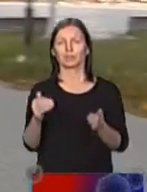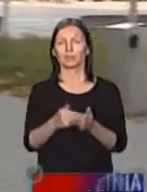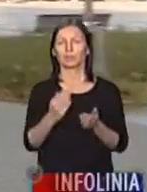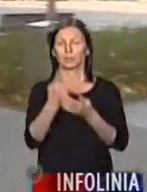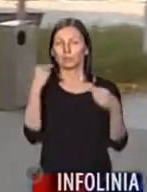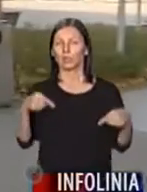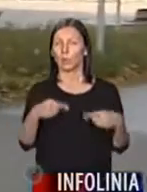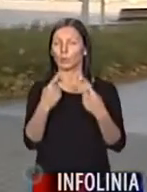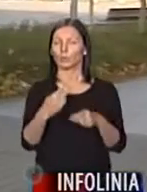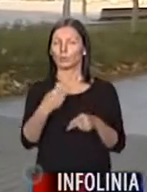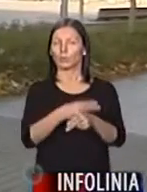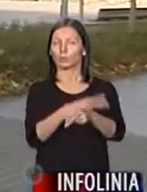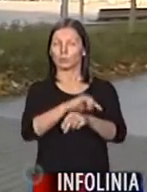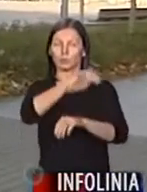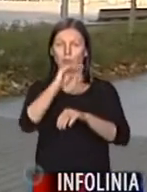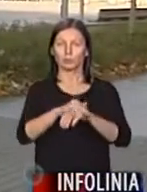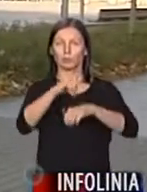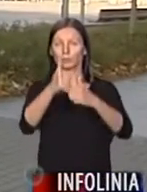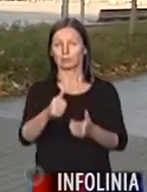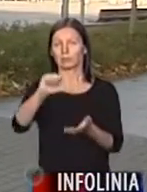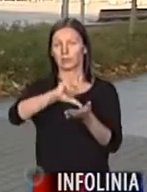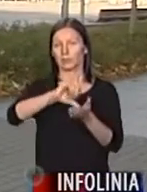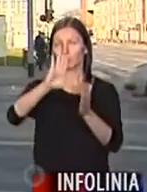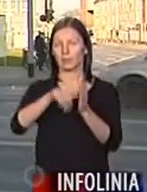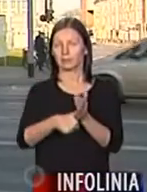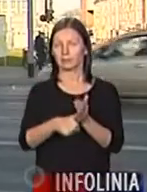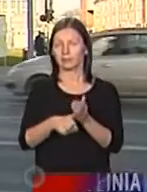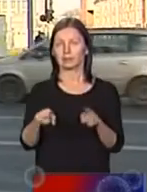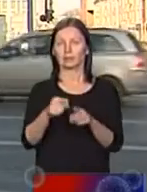przekonać urzędników, by zgodzili się na postawienie budki w centrum miasta,